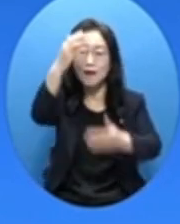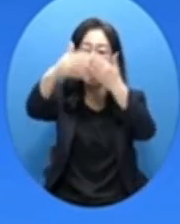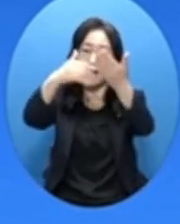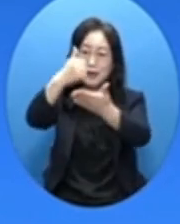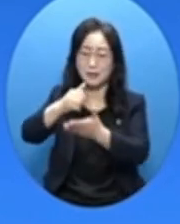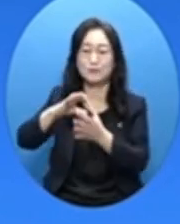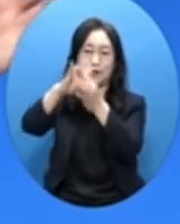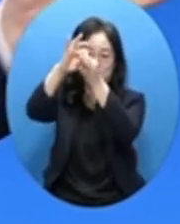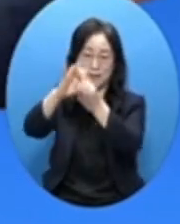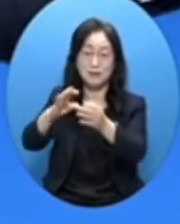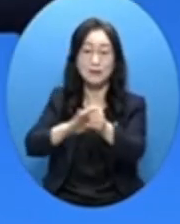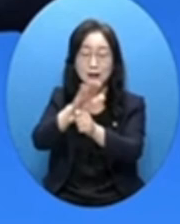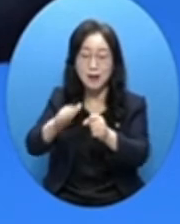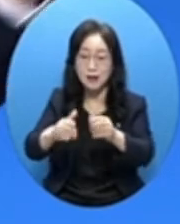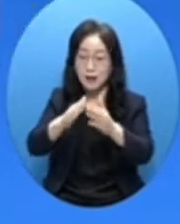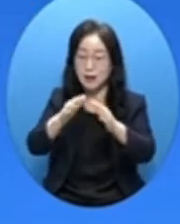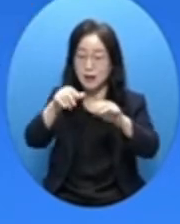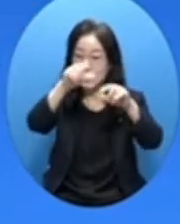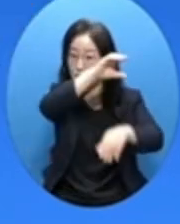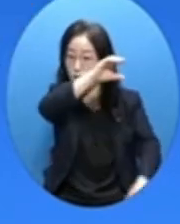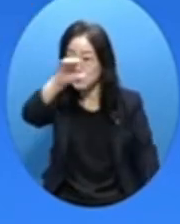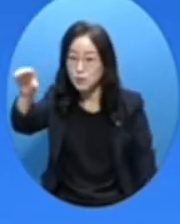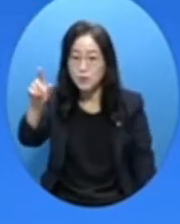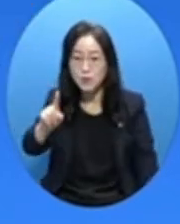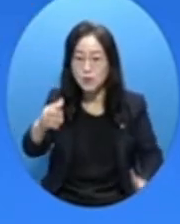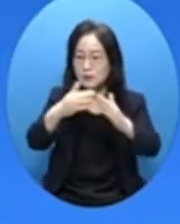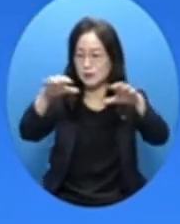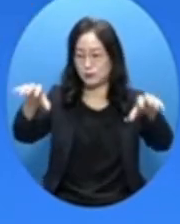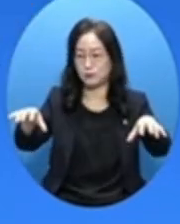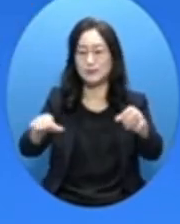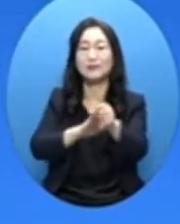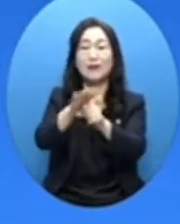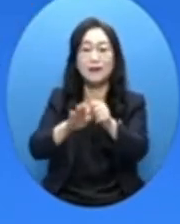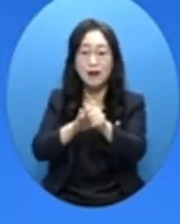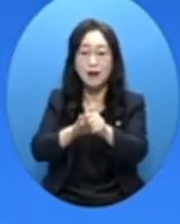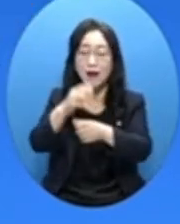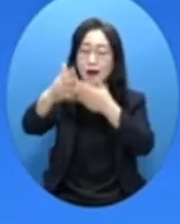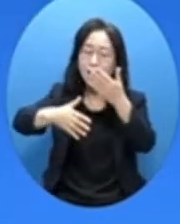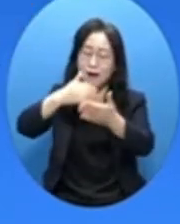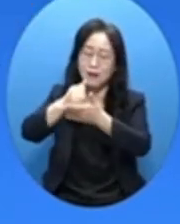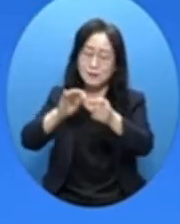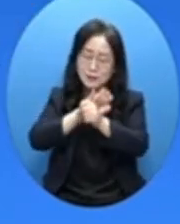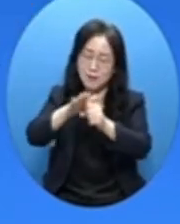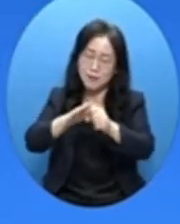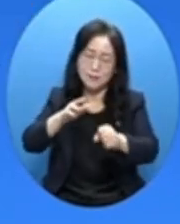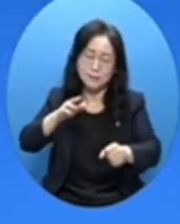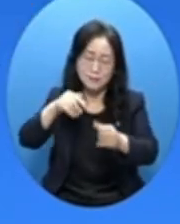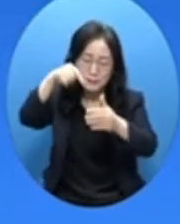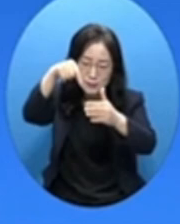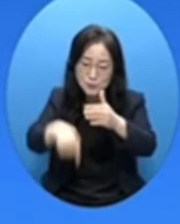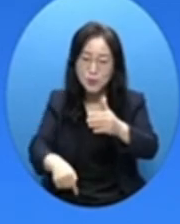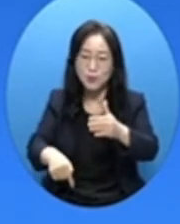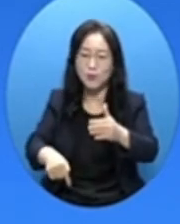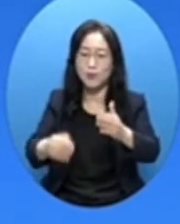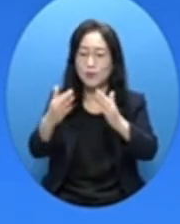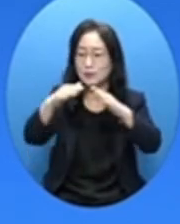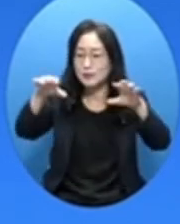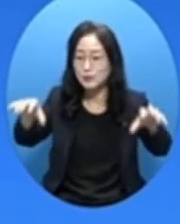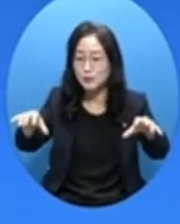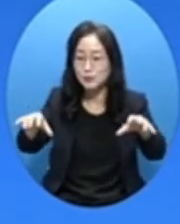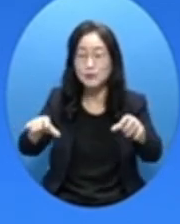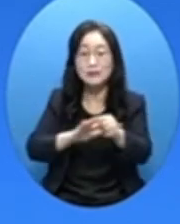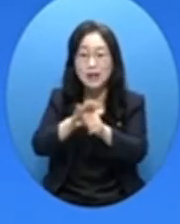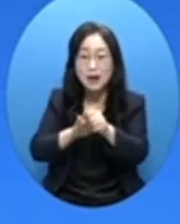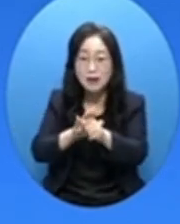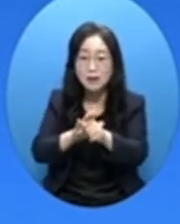사랑이라고 하면 옆으로 뻗어져 나가는 것이 이웃사랑인데 하나님 사랑은 깊고 이웃사랑은 펼쳐지지